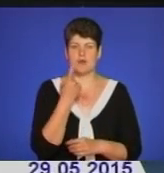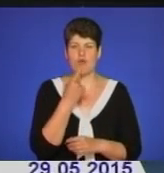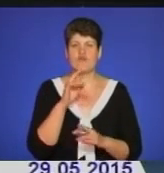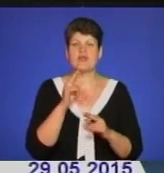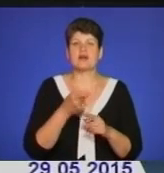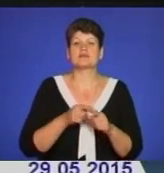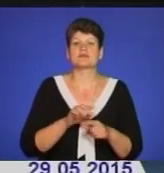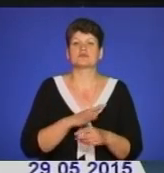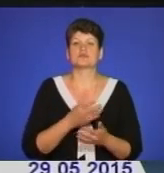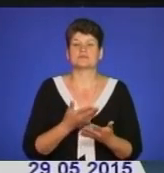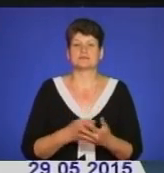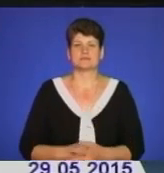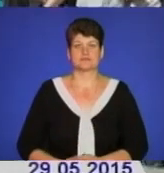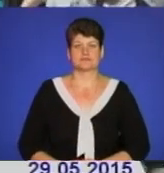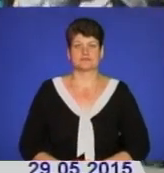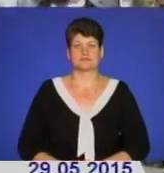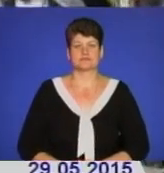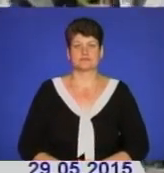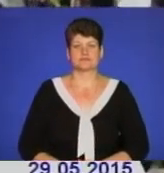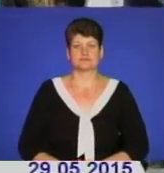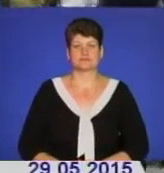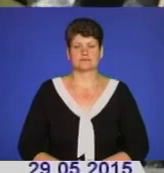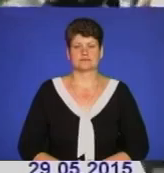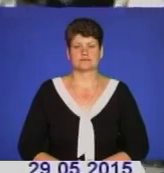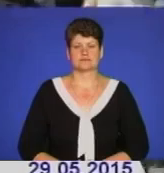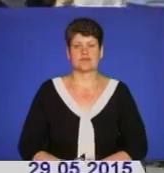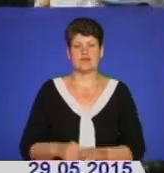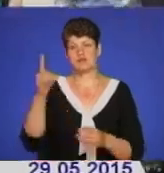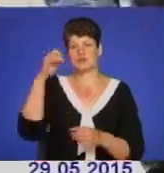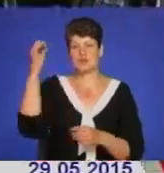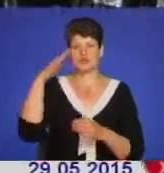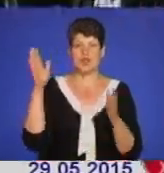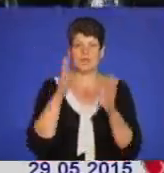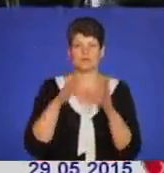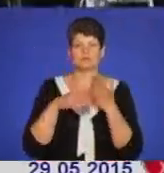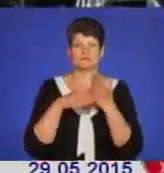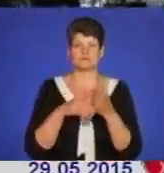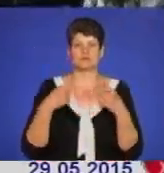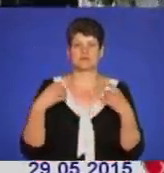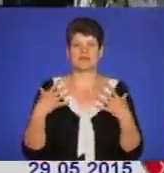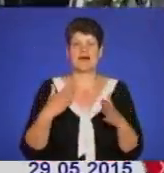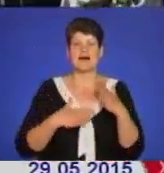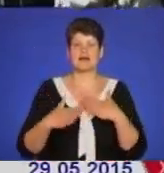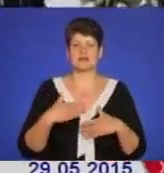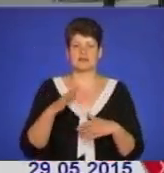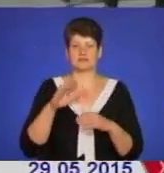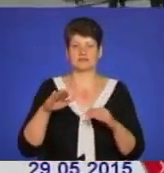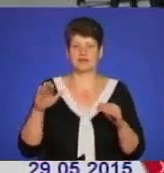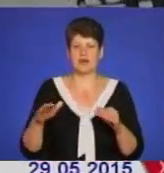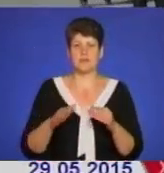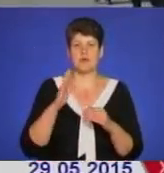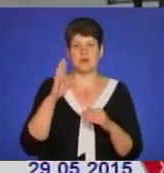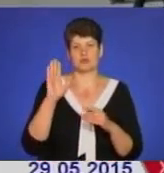усе відбувалося, дивіться у сюжеті. Сонячна погода сприяла святу. Радісне воно для школярів, адже